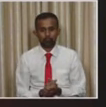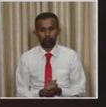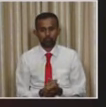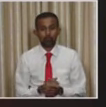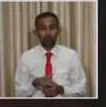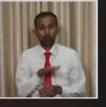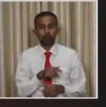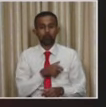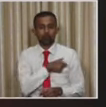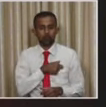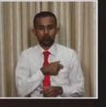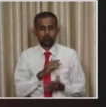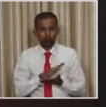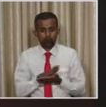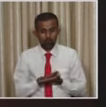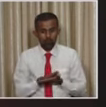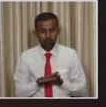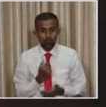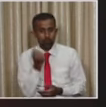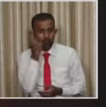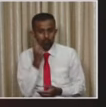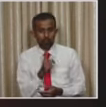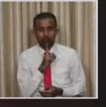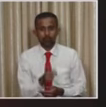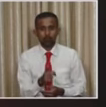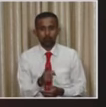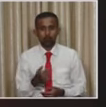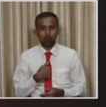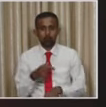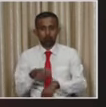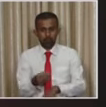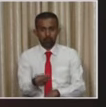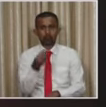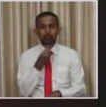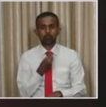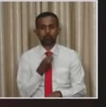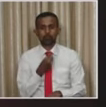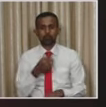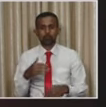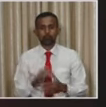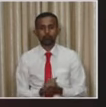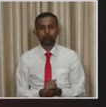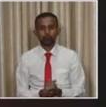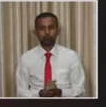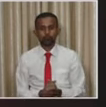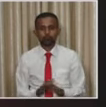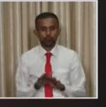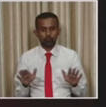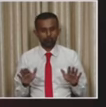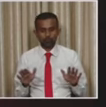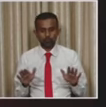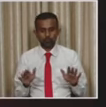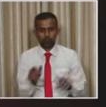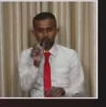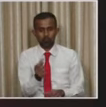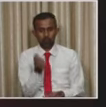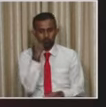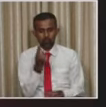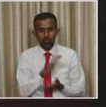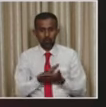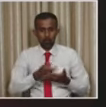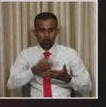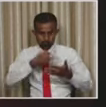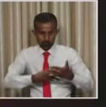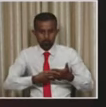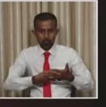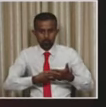මම කරුණාක් පැහැදිලි කරන්න පාර්ලිමේන්තුවේ මගේ අදහස් දක්වන්න මට අවස්ථාවක් දෙන්න. එතනින් එහාට හරි නේද කාවින්? හරි ඔබතුමා අපේ යෝජනා කරන හැන්සාඩ් එක බලන්න